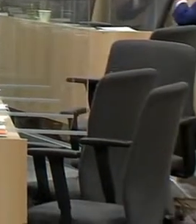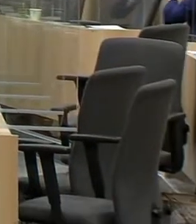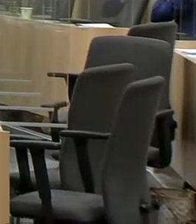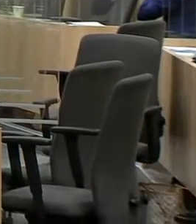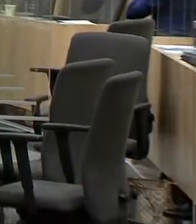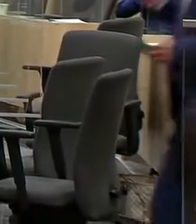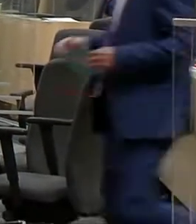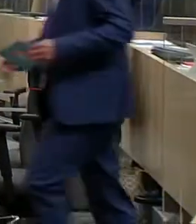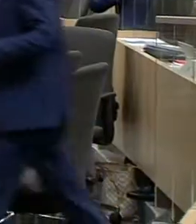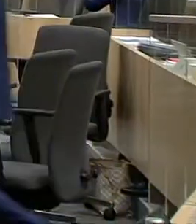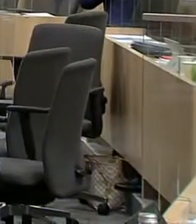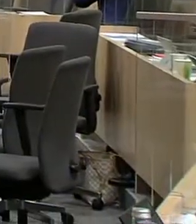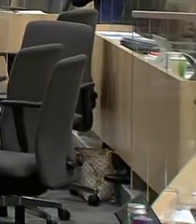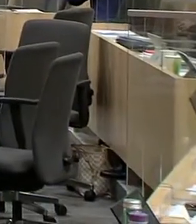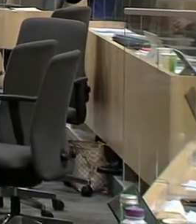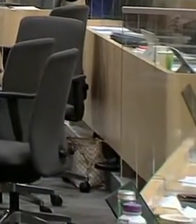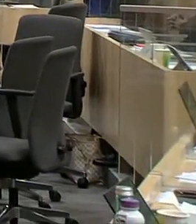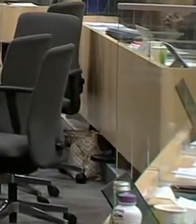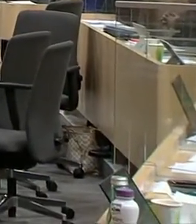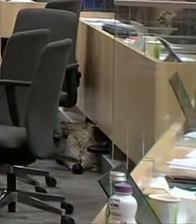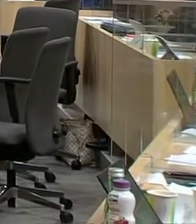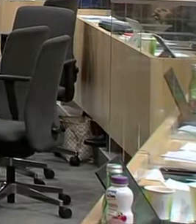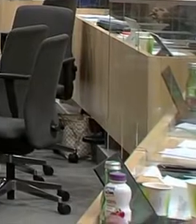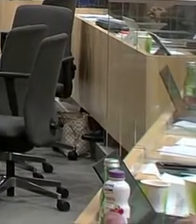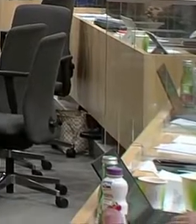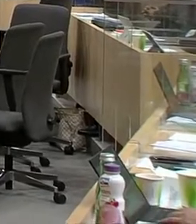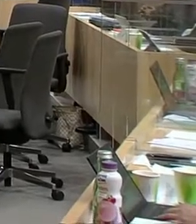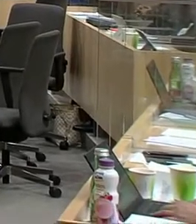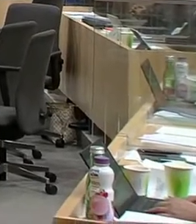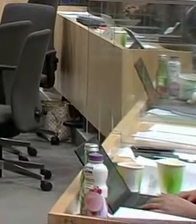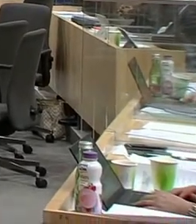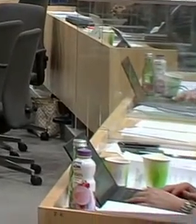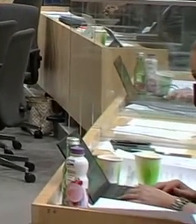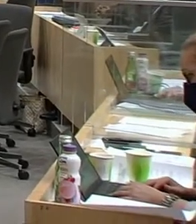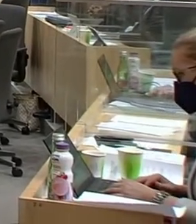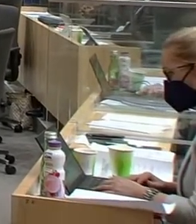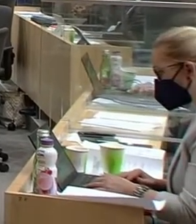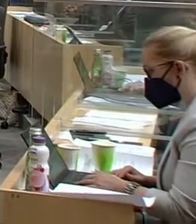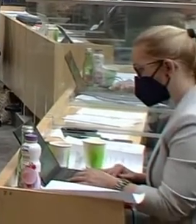Nächster ist Gabriel Obernosterer, Budgetsprecher der ÖVP.